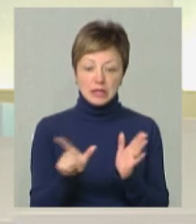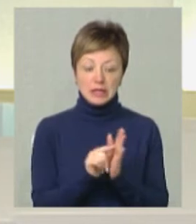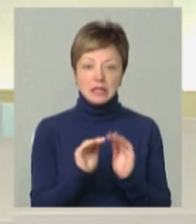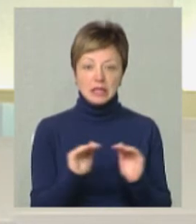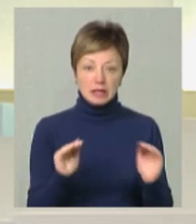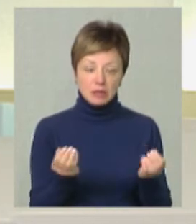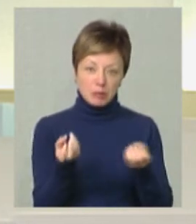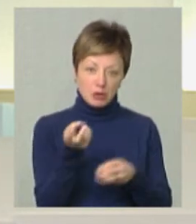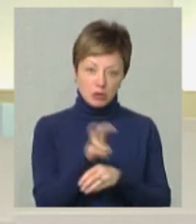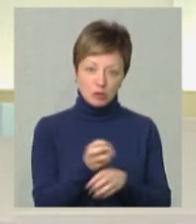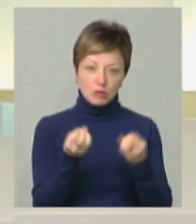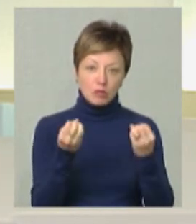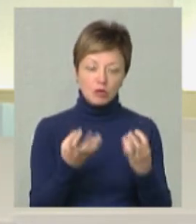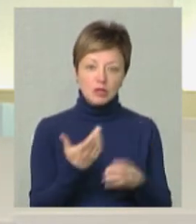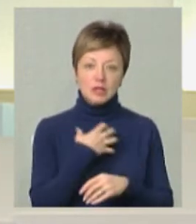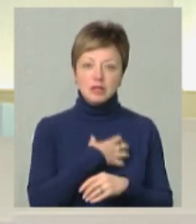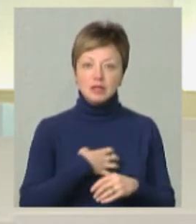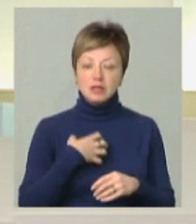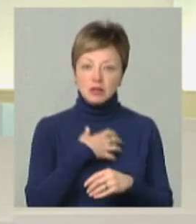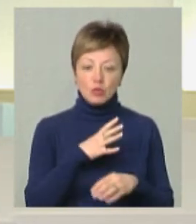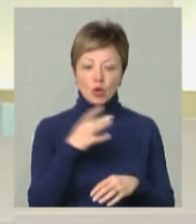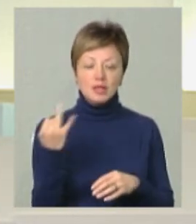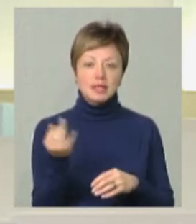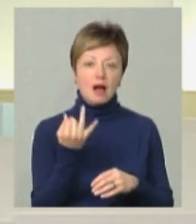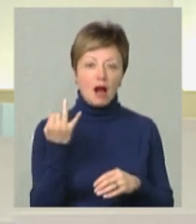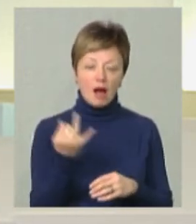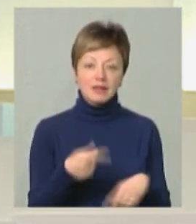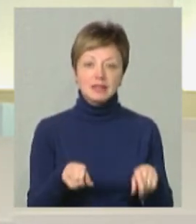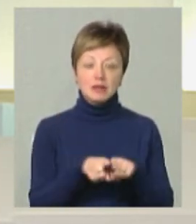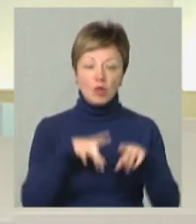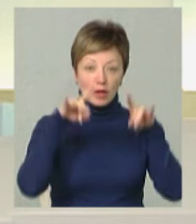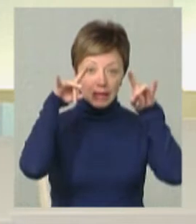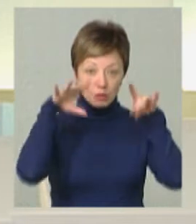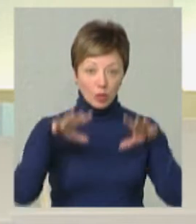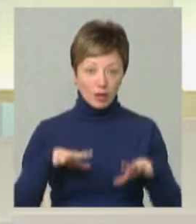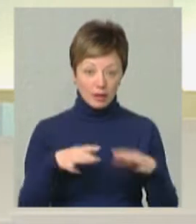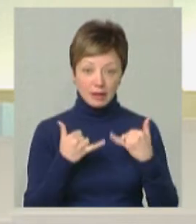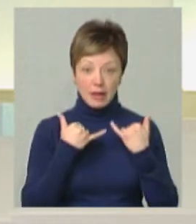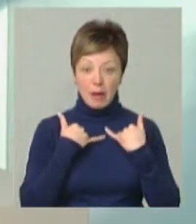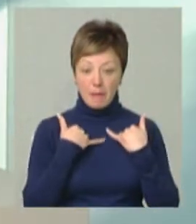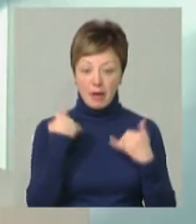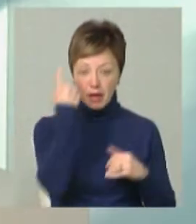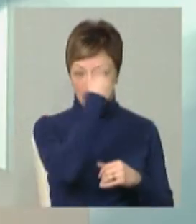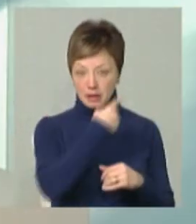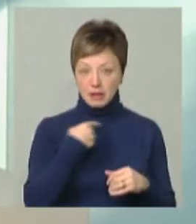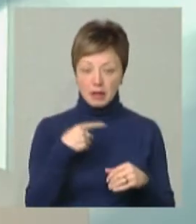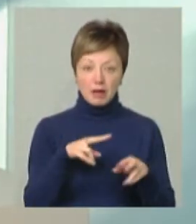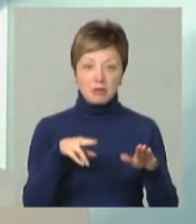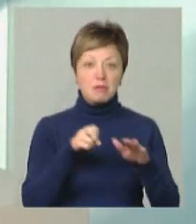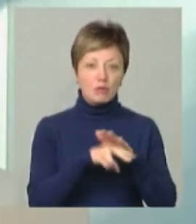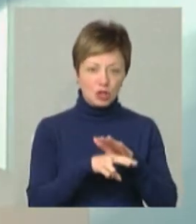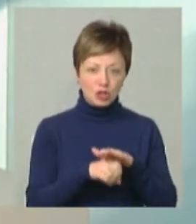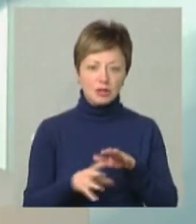І просто тому це настільки було знаково, настільки було цікаво і настільки було несподівано для мене, от саме біженці от